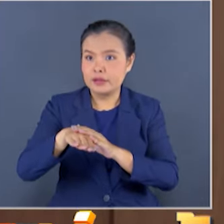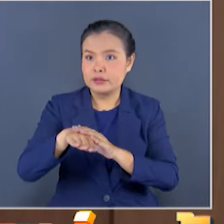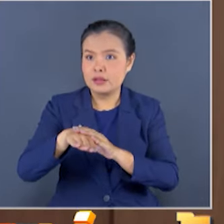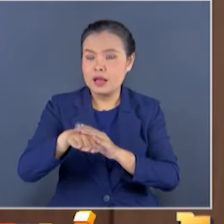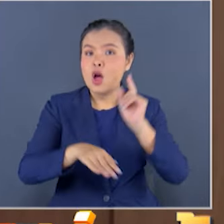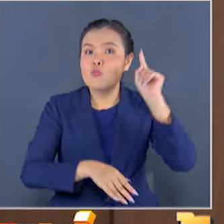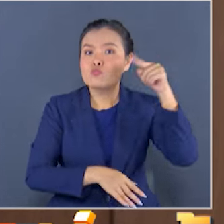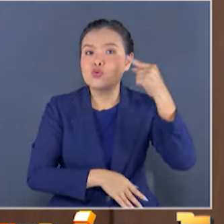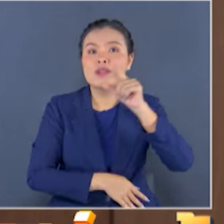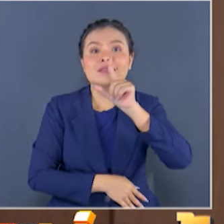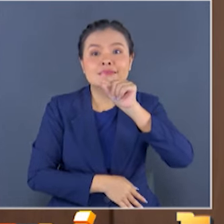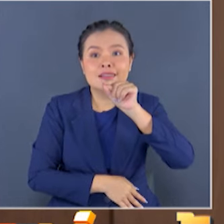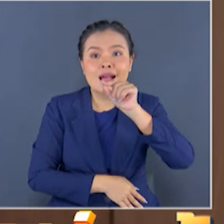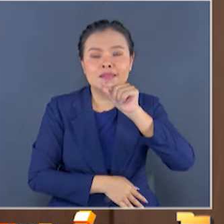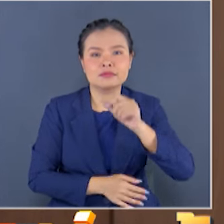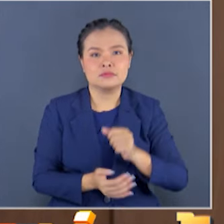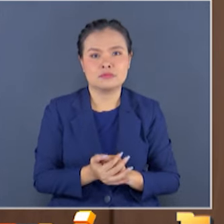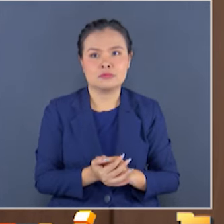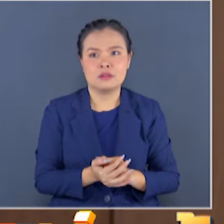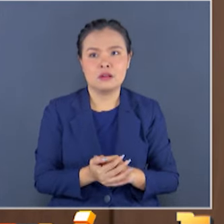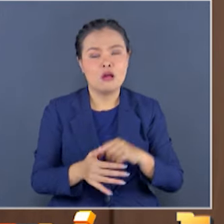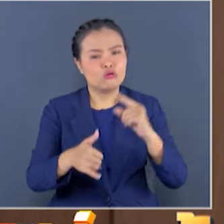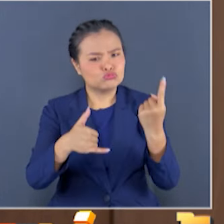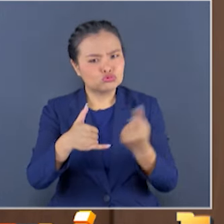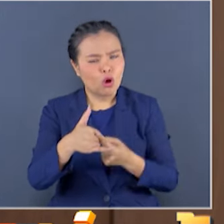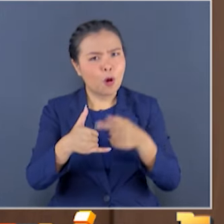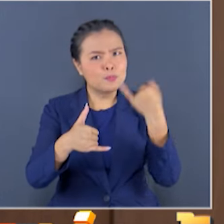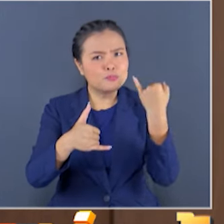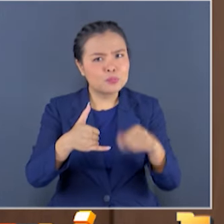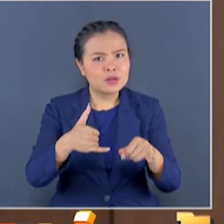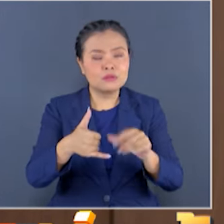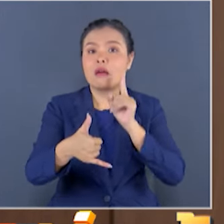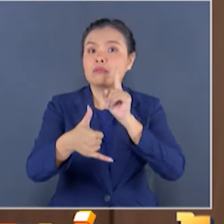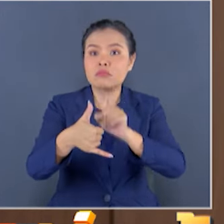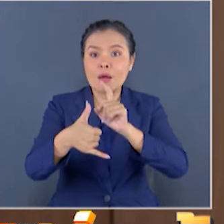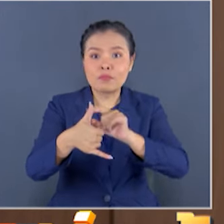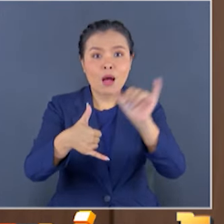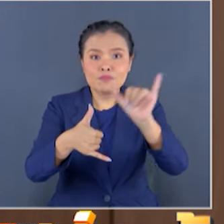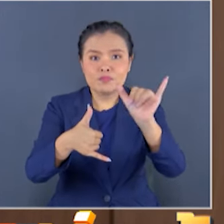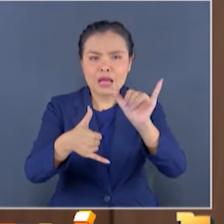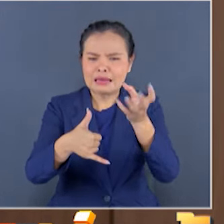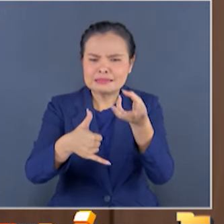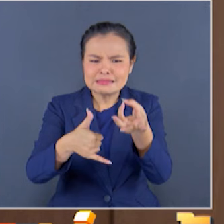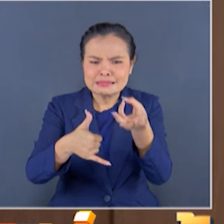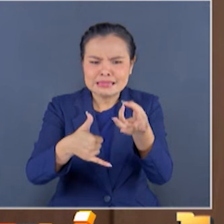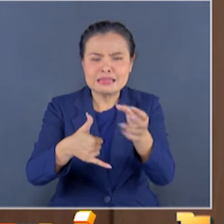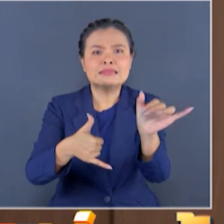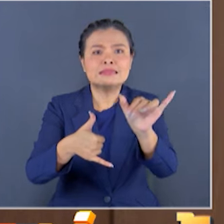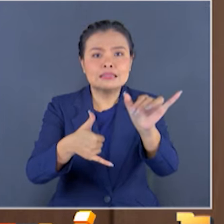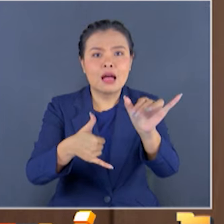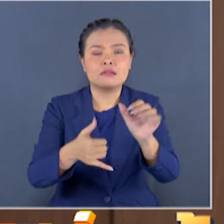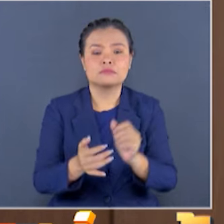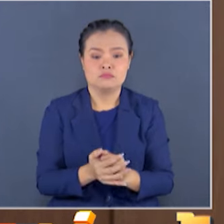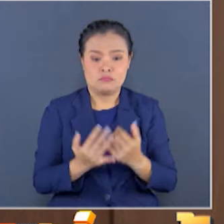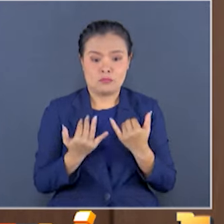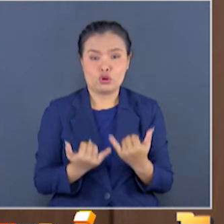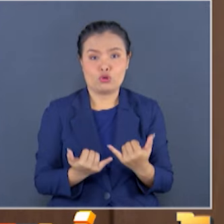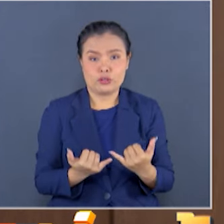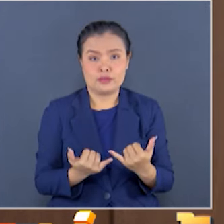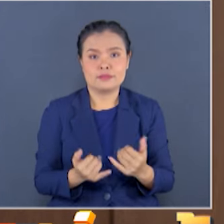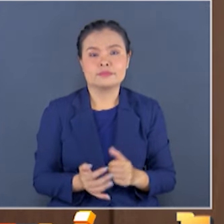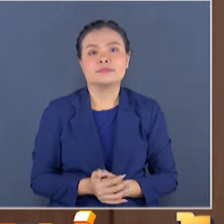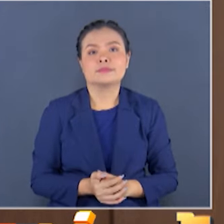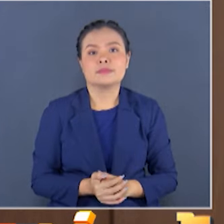ามกุ๊กไก่นะครับมาแจ้งข้อกล่าวหาหรือมาสอบถามแม้แต่นิดเดียวก็ยังไม่เคยเลยนะครับจนตอนนี้เนี่ย